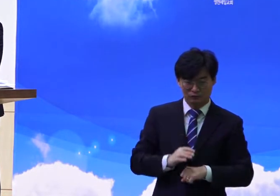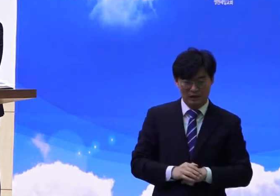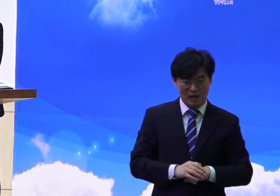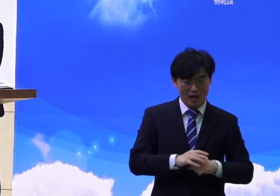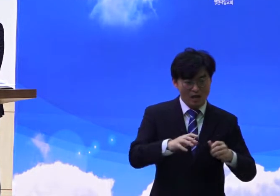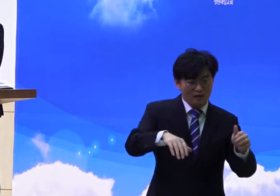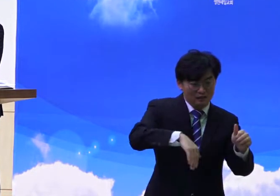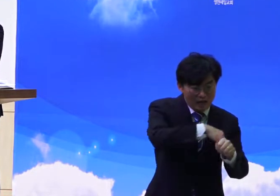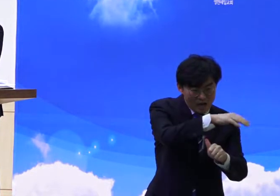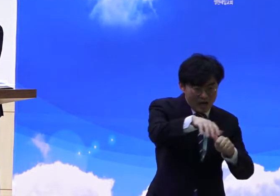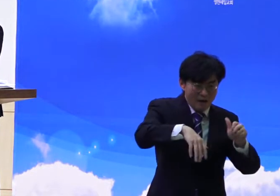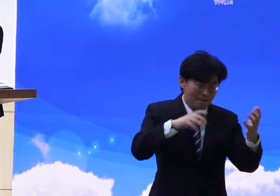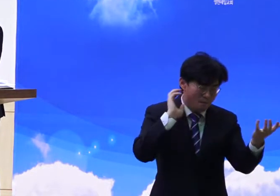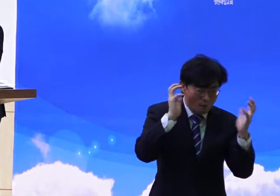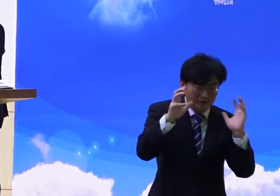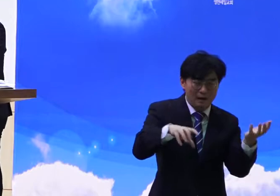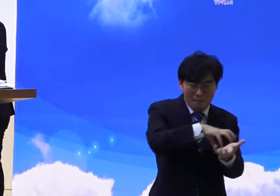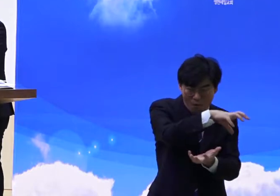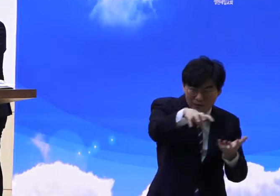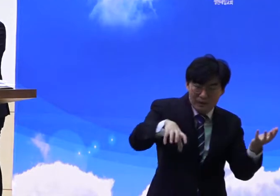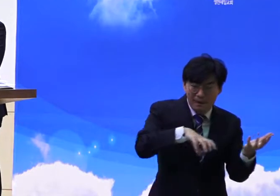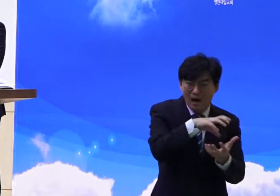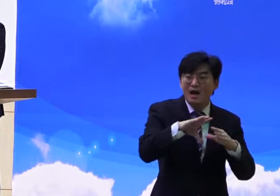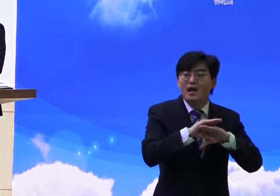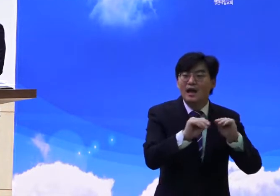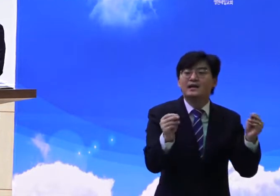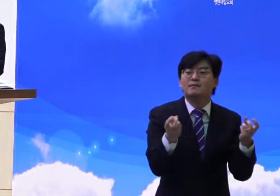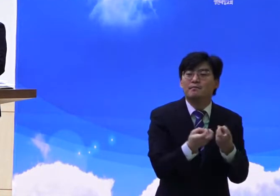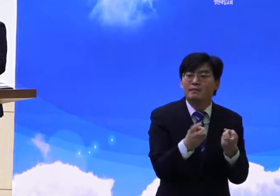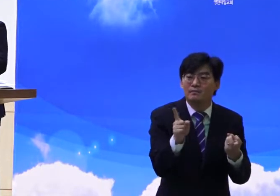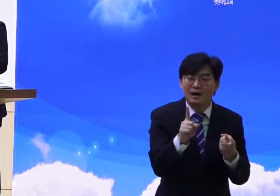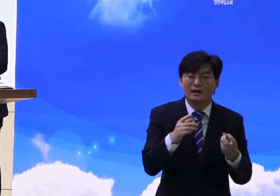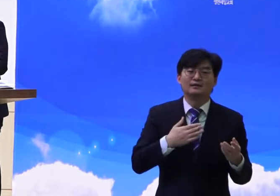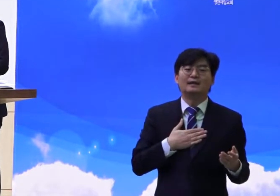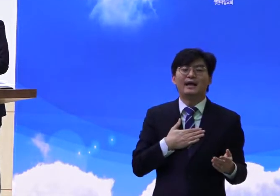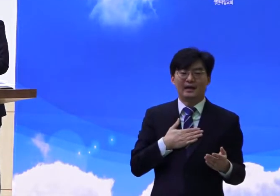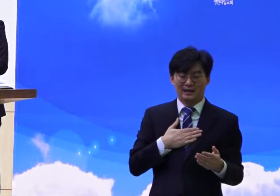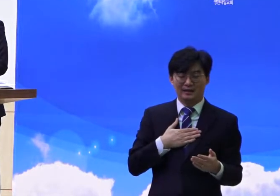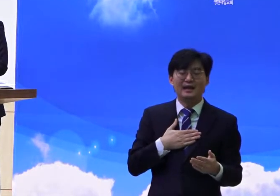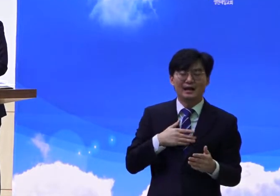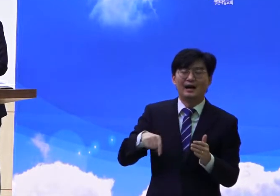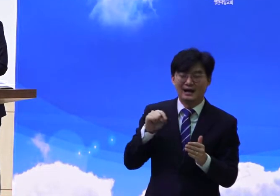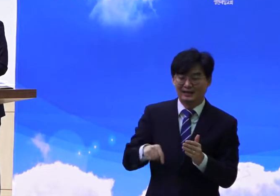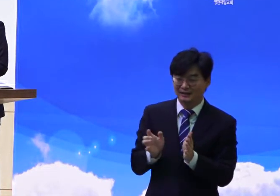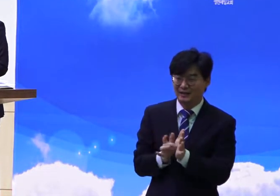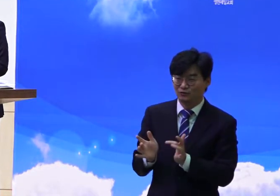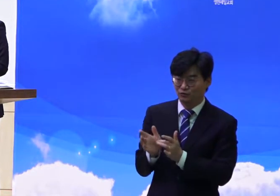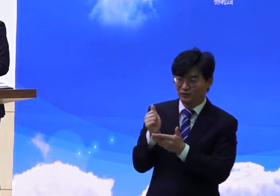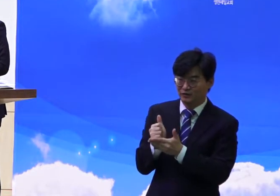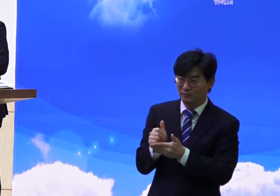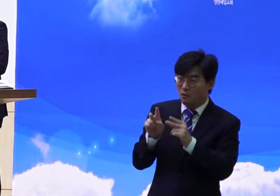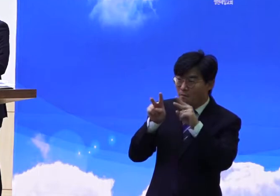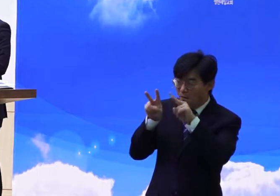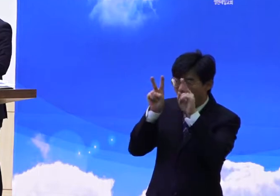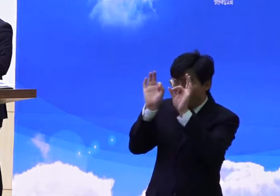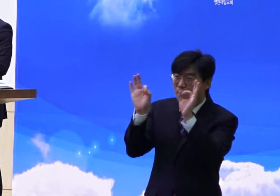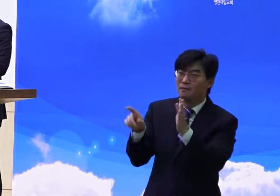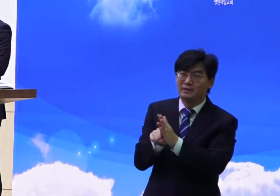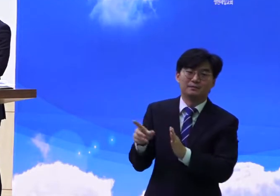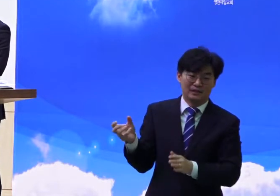복잡한 인간의, 지혜 없는 어리석은 인간의 생각을 버리고 계산하지 말고 단순하게 믿고